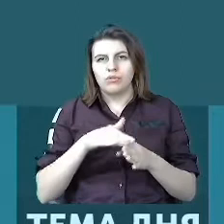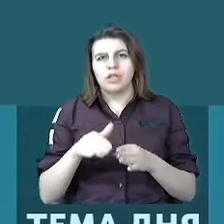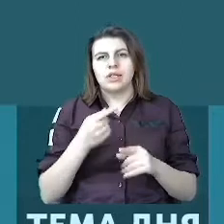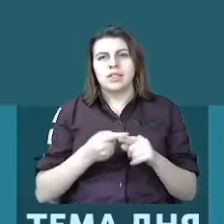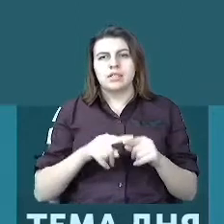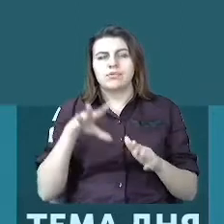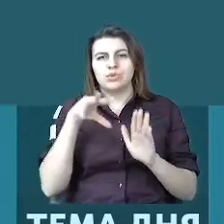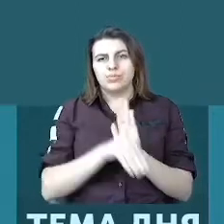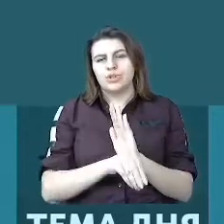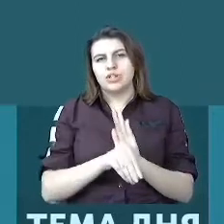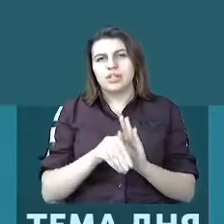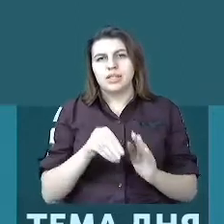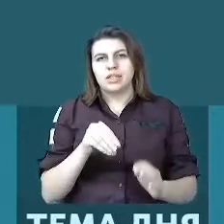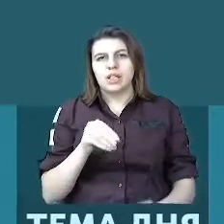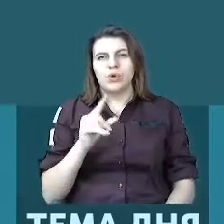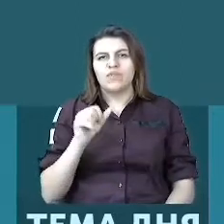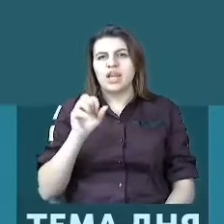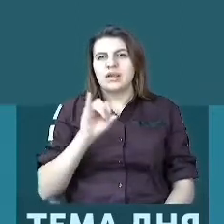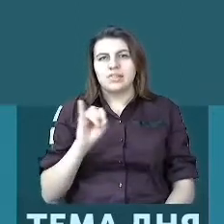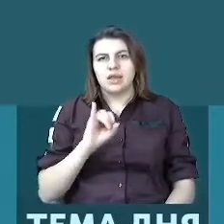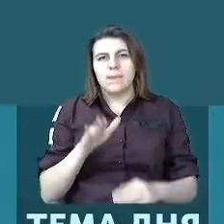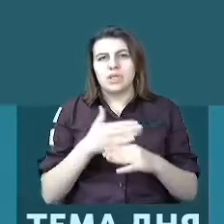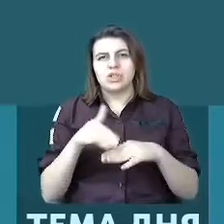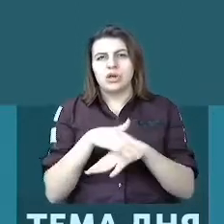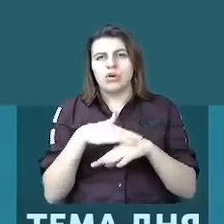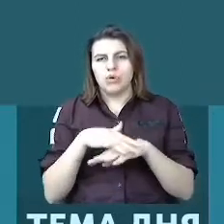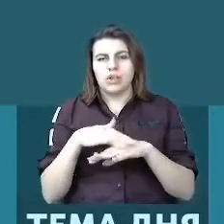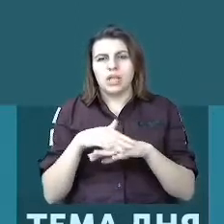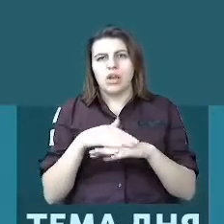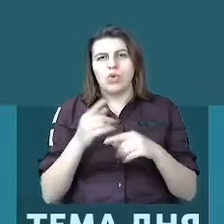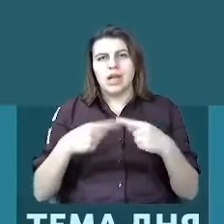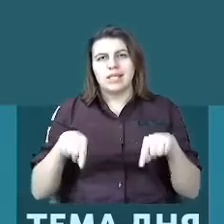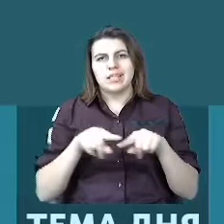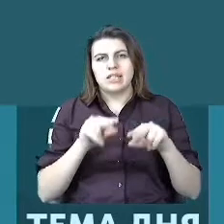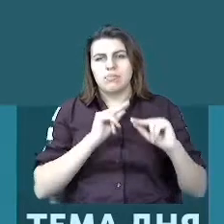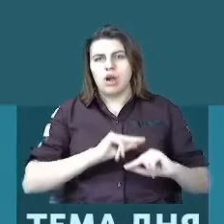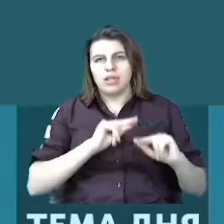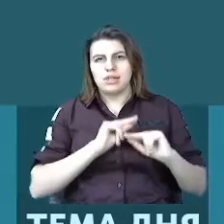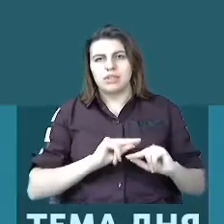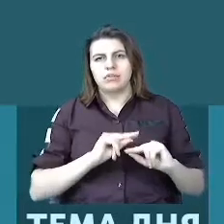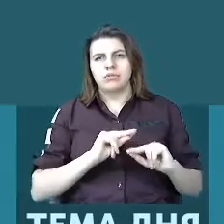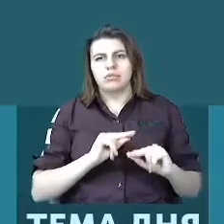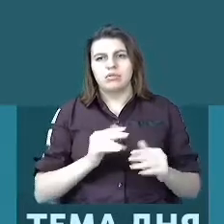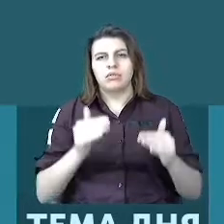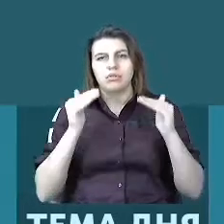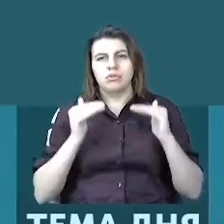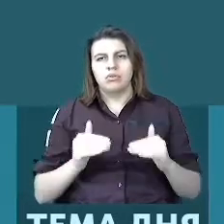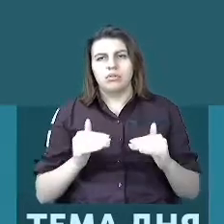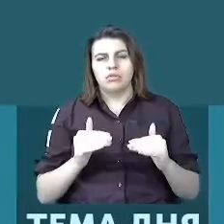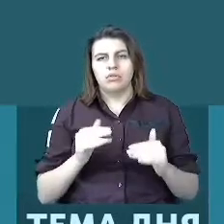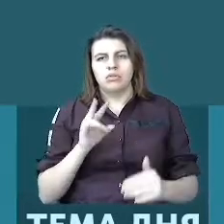і конвенції Міжнародної організації праці. Так? Далі, ну і